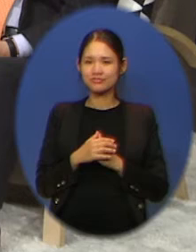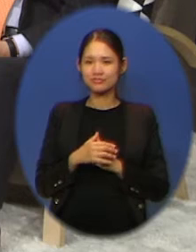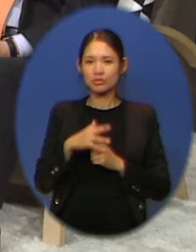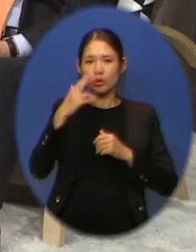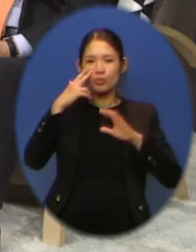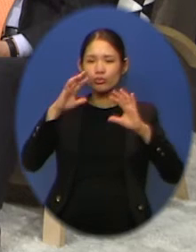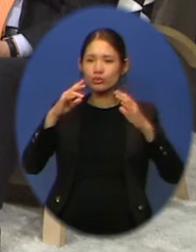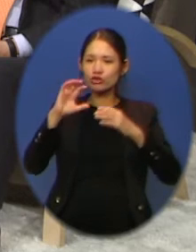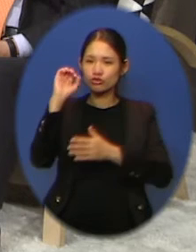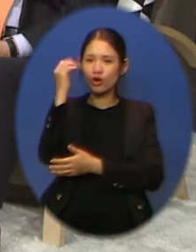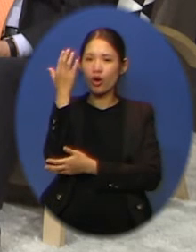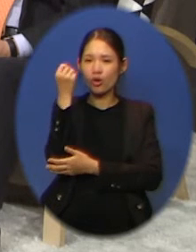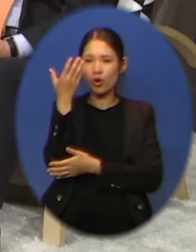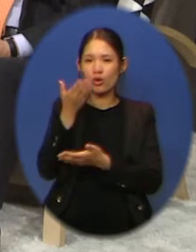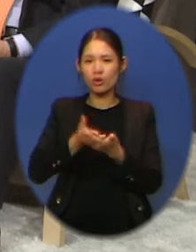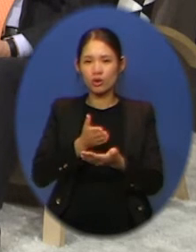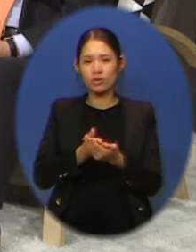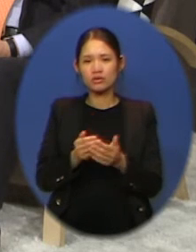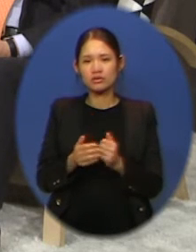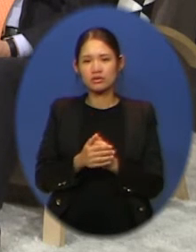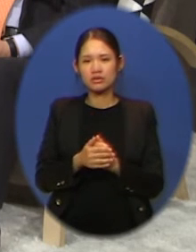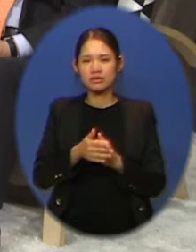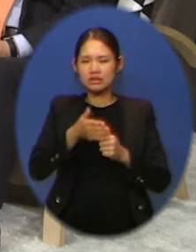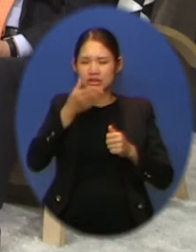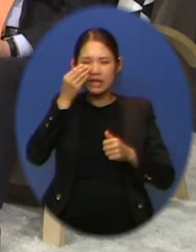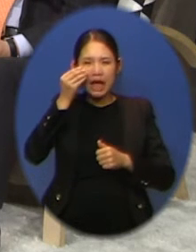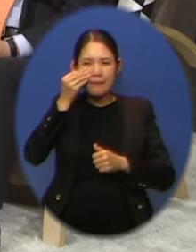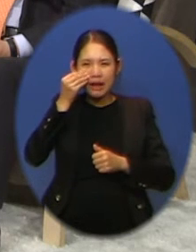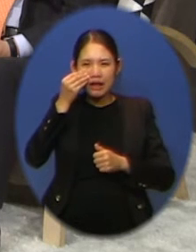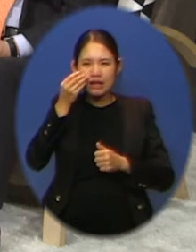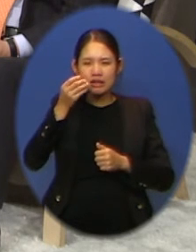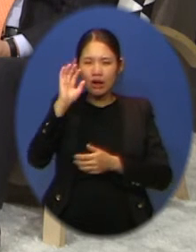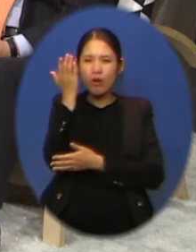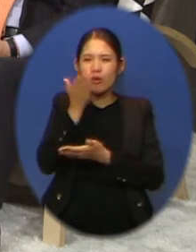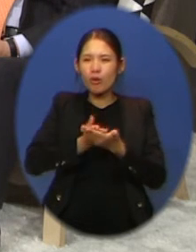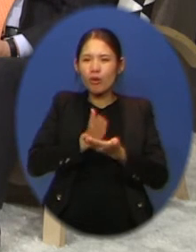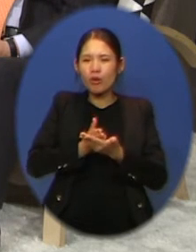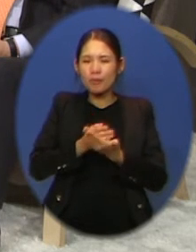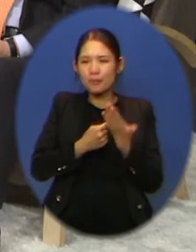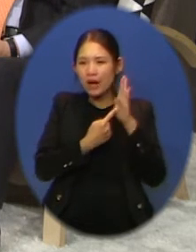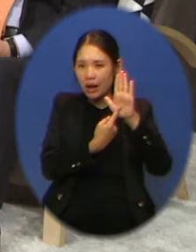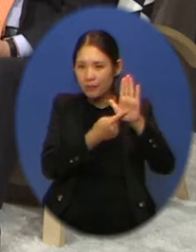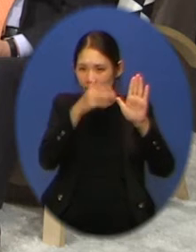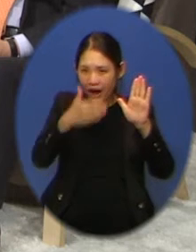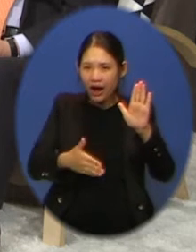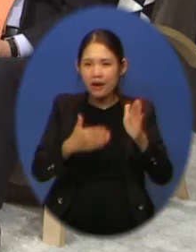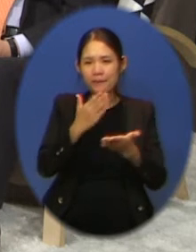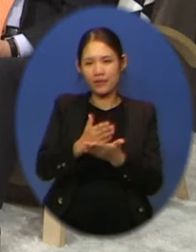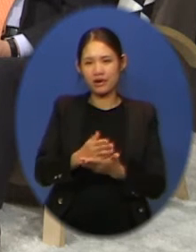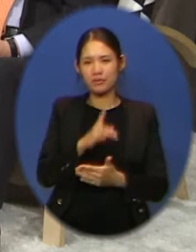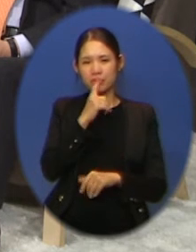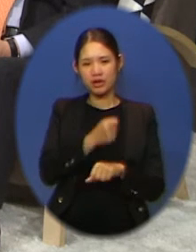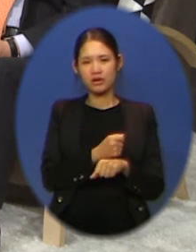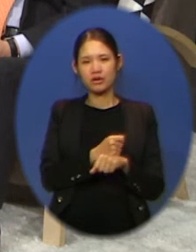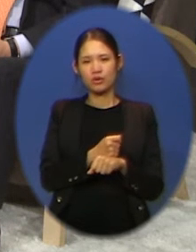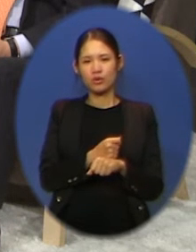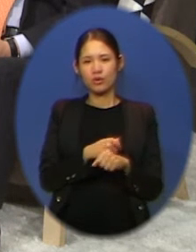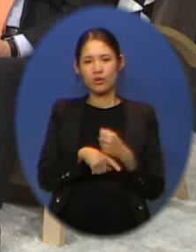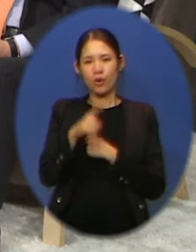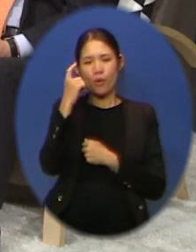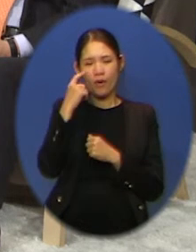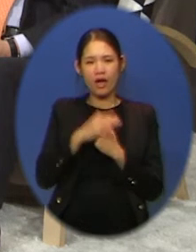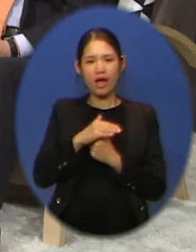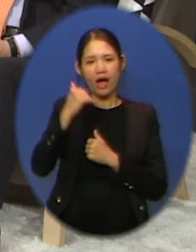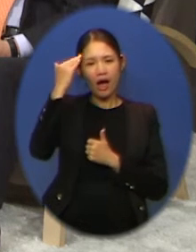미국 언론이랑 제발 내지 말라고 부탁했습니다. 그 이유는 예. 우리 지역구 국민들이 알면은 예. 한국